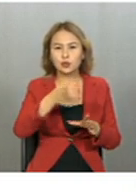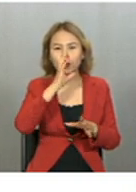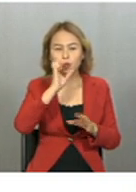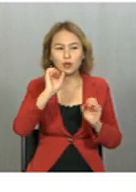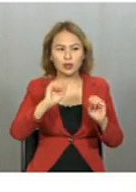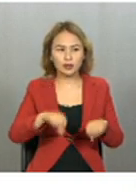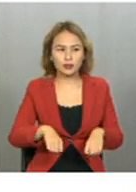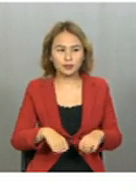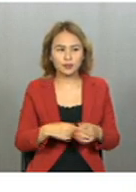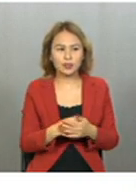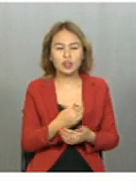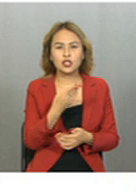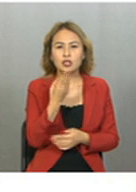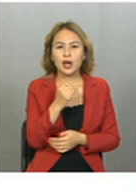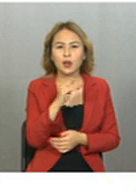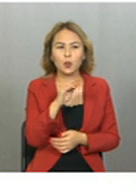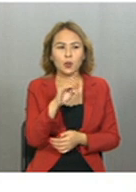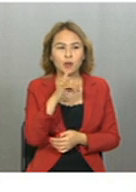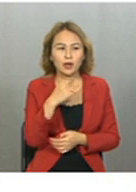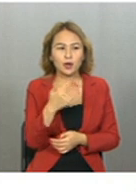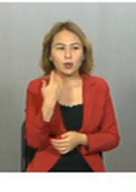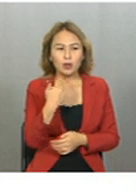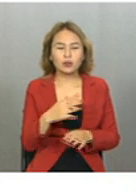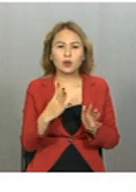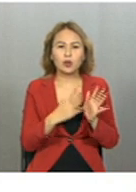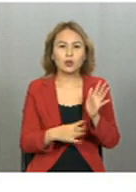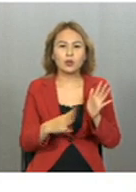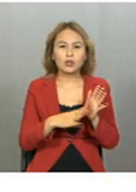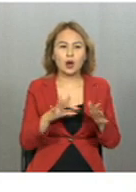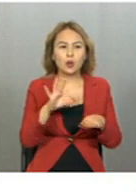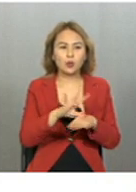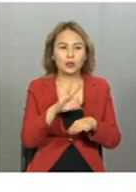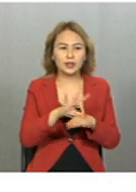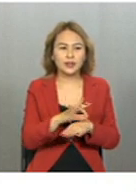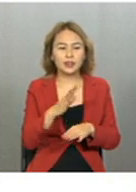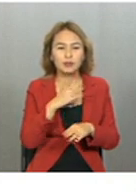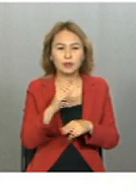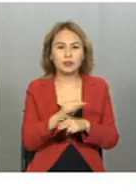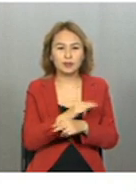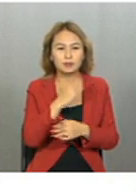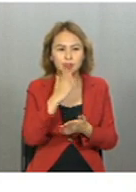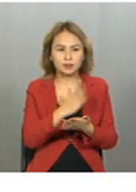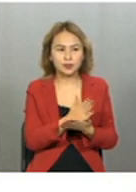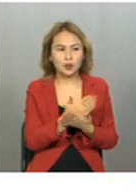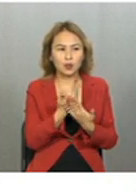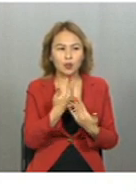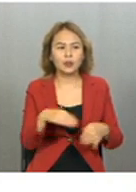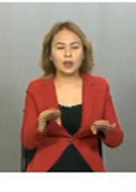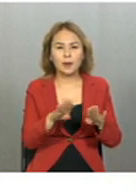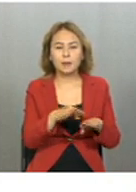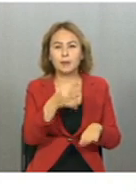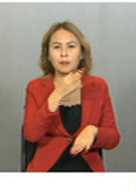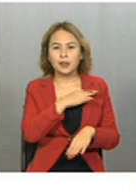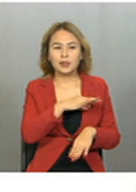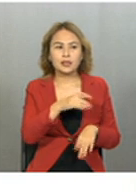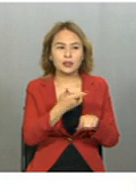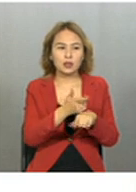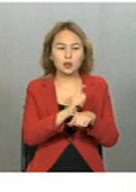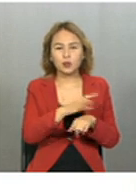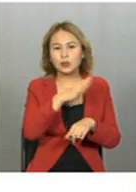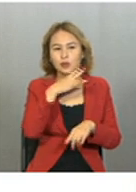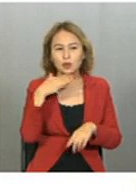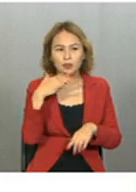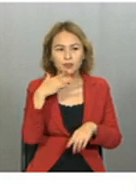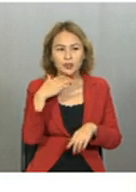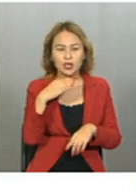керек. Шайқурайды халық 99 аурудың емі деп санайды. Онда пайдалы заттар өте